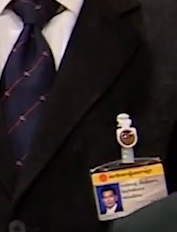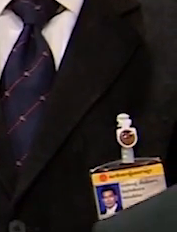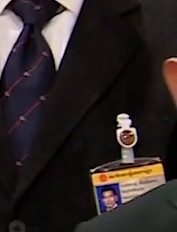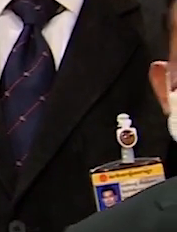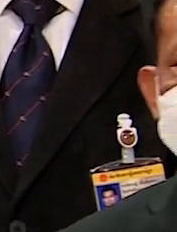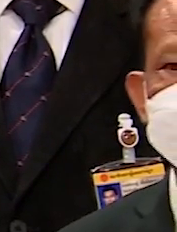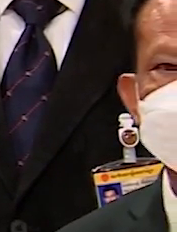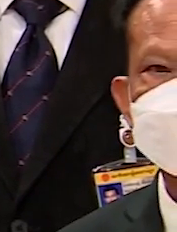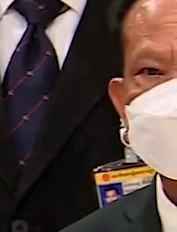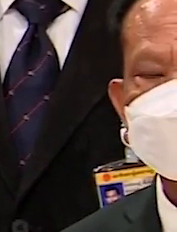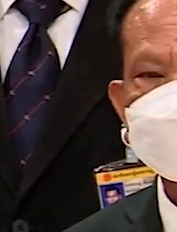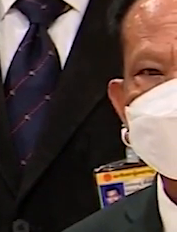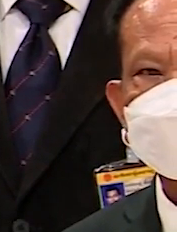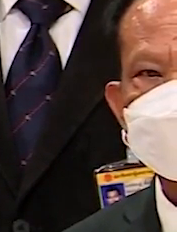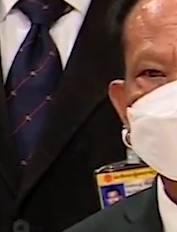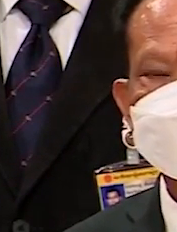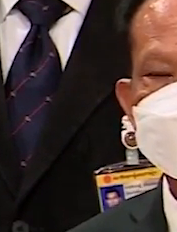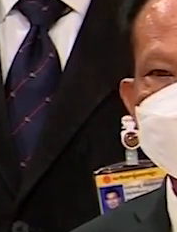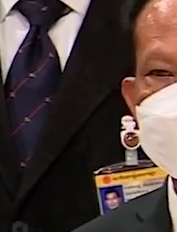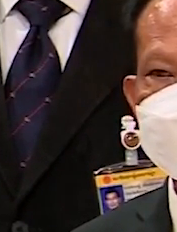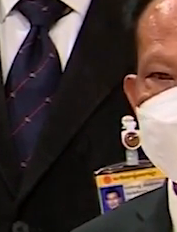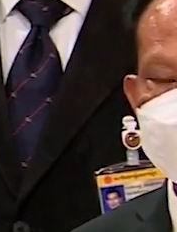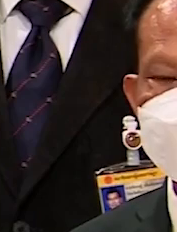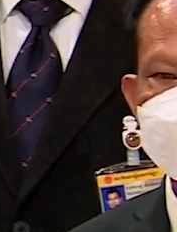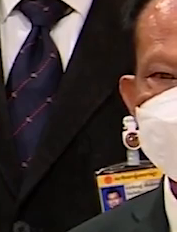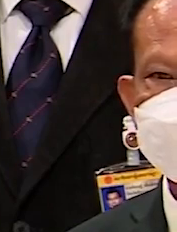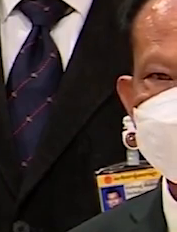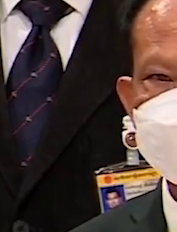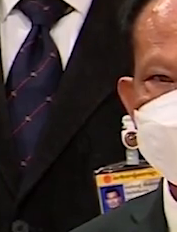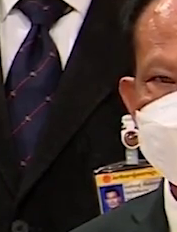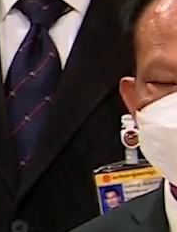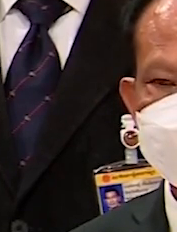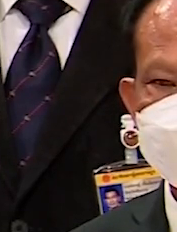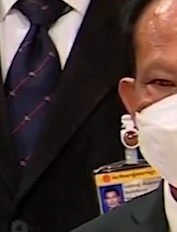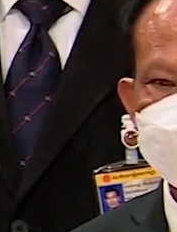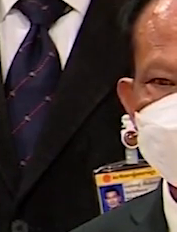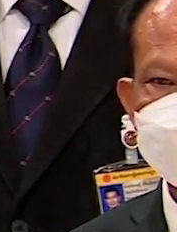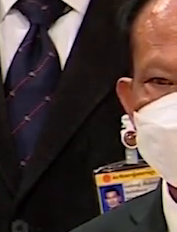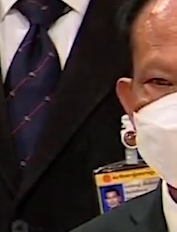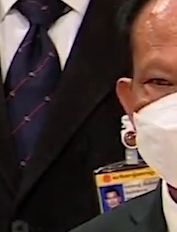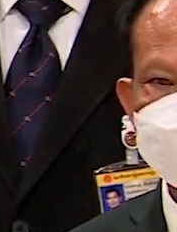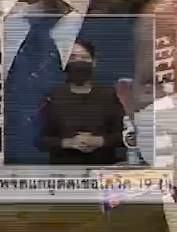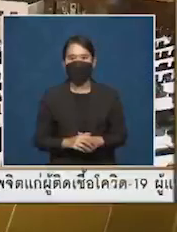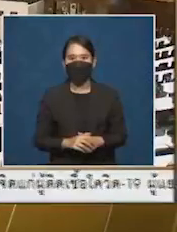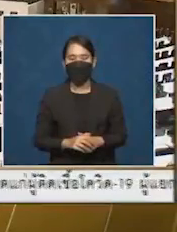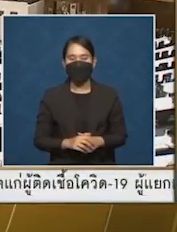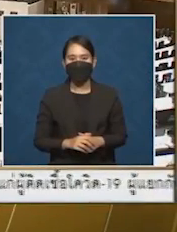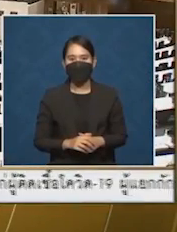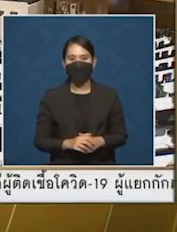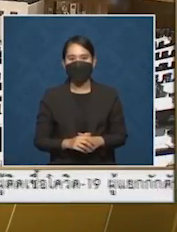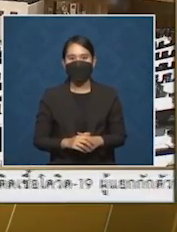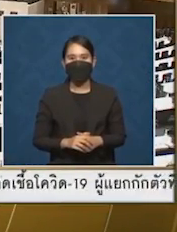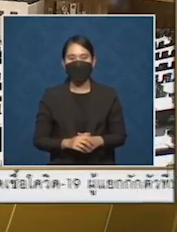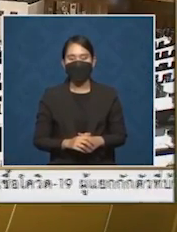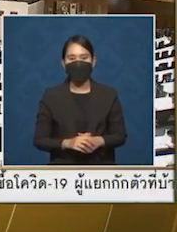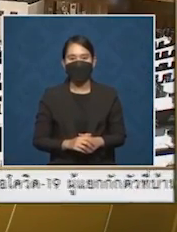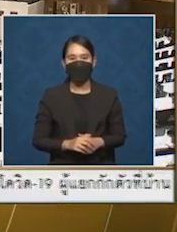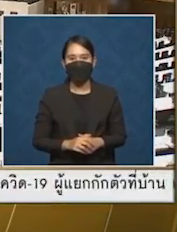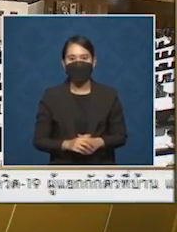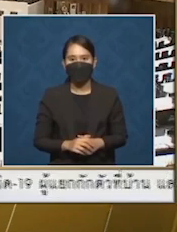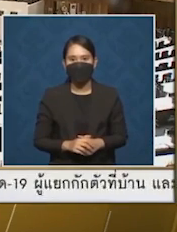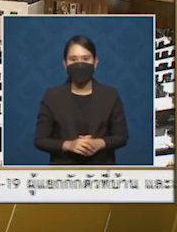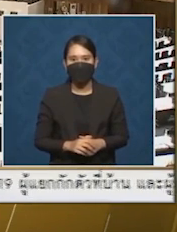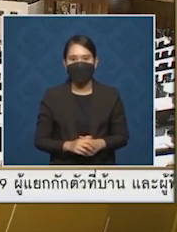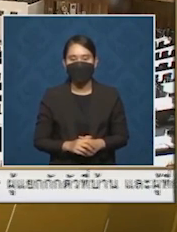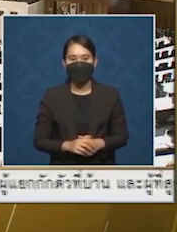นมากระทบกับการทำงานในสภาซึ่งพรรคพลังประชารัฐกำลังนำปัญหาของพรรคตนเองที่ยังแก้ปัญหาไม่จบมาเป็นปัญห